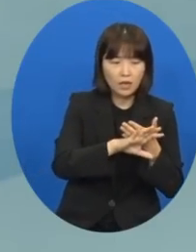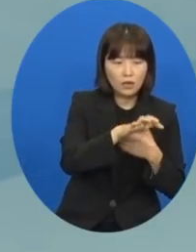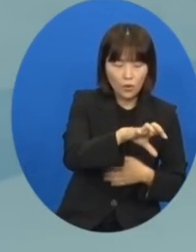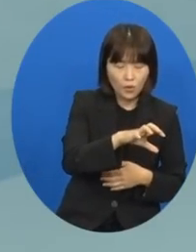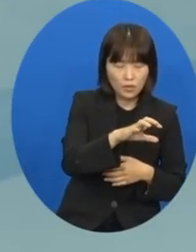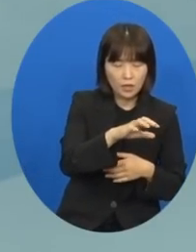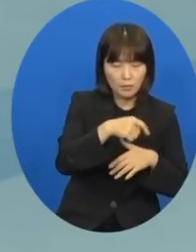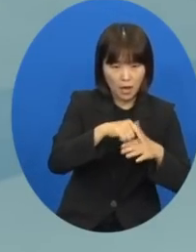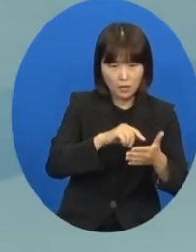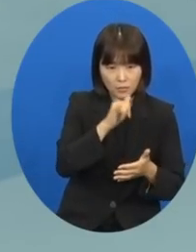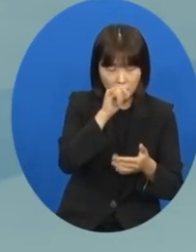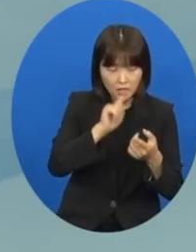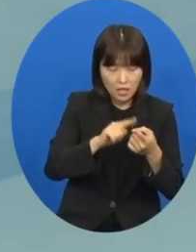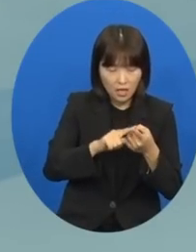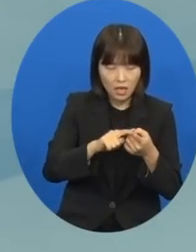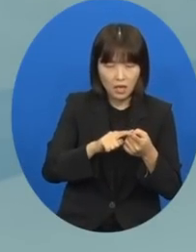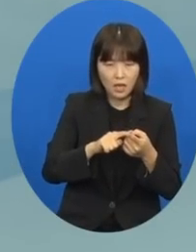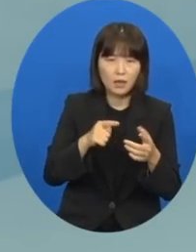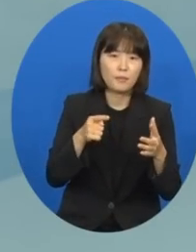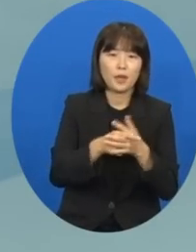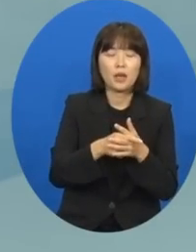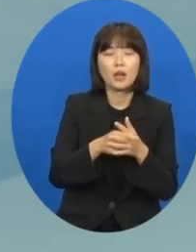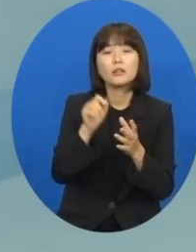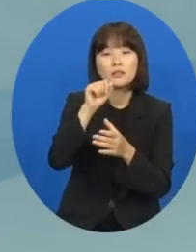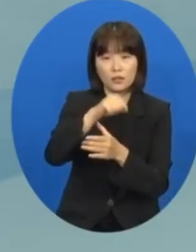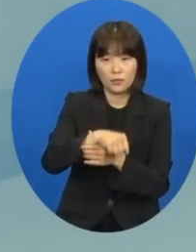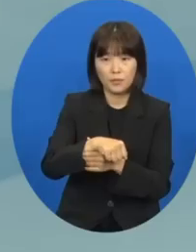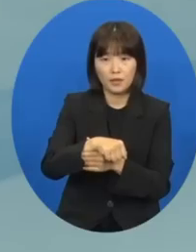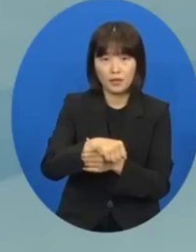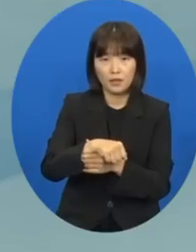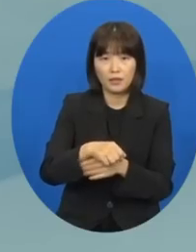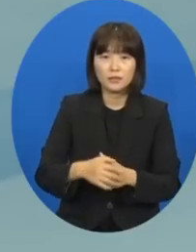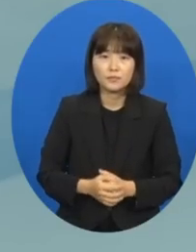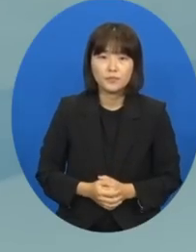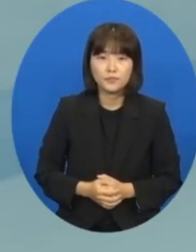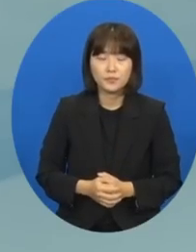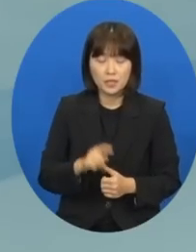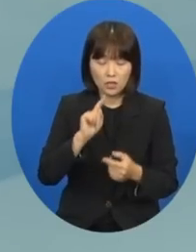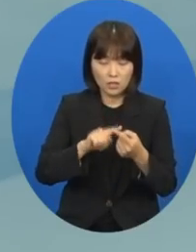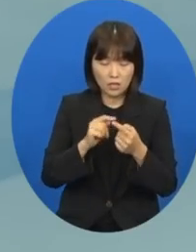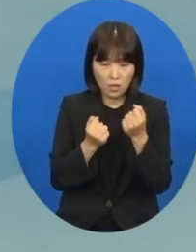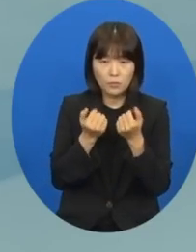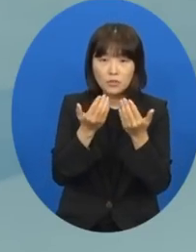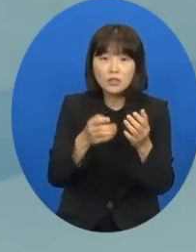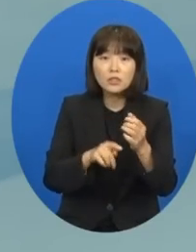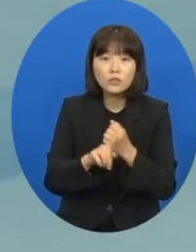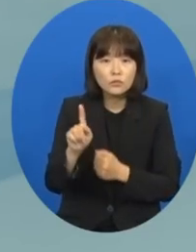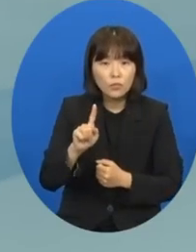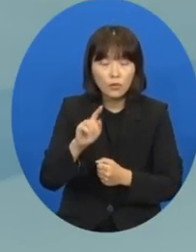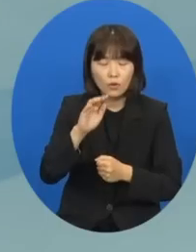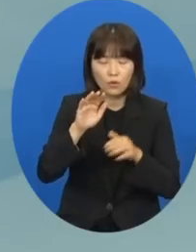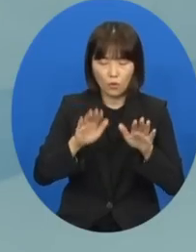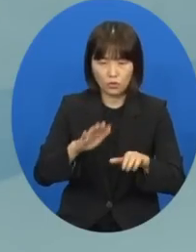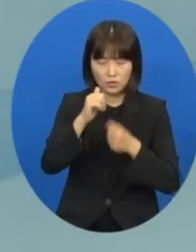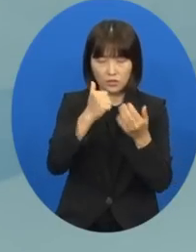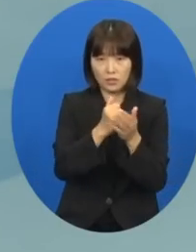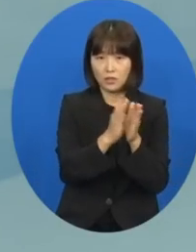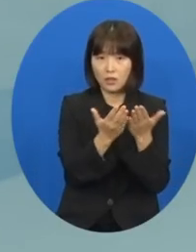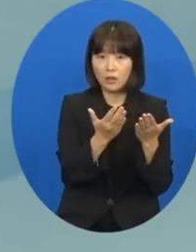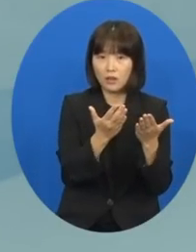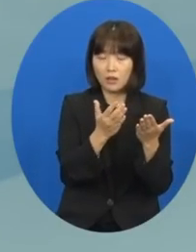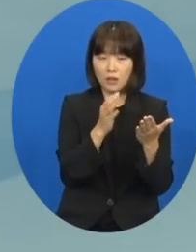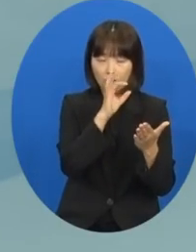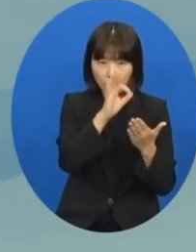자, 근데 제가 이걸 왜 설명을 드렸냐면 오늘 본문에 바로 이 선악과 같은